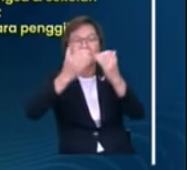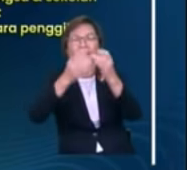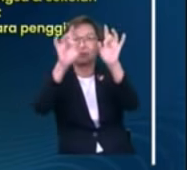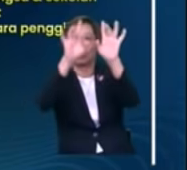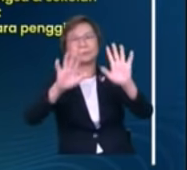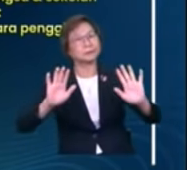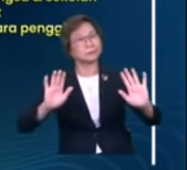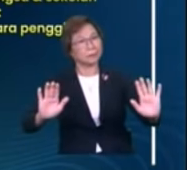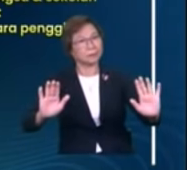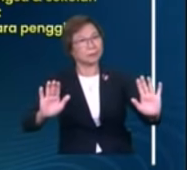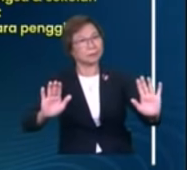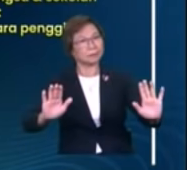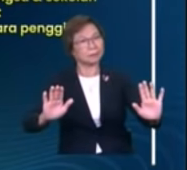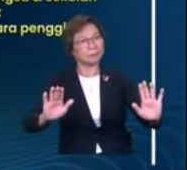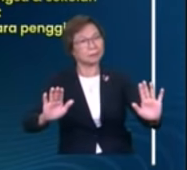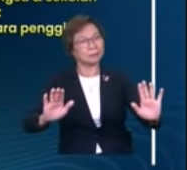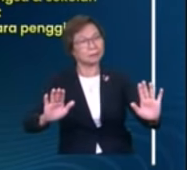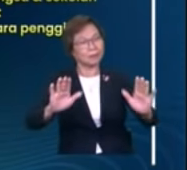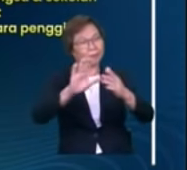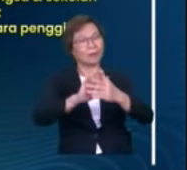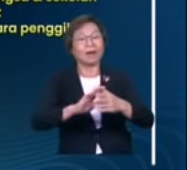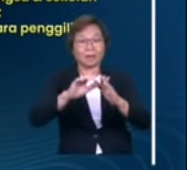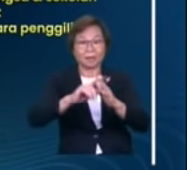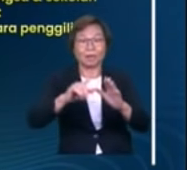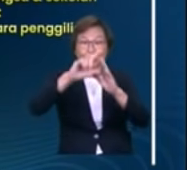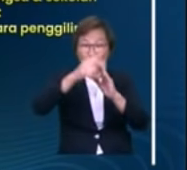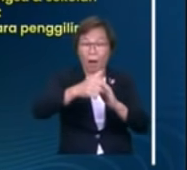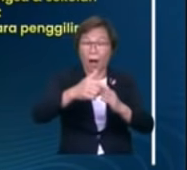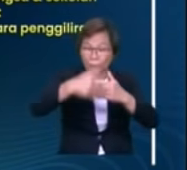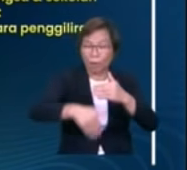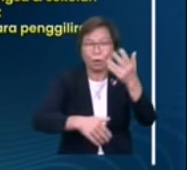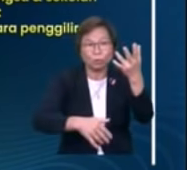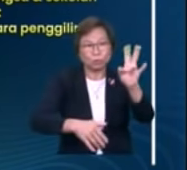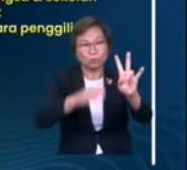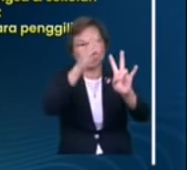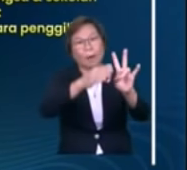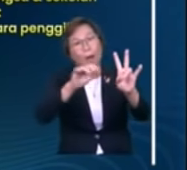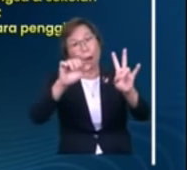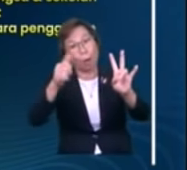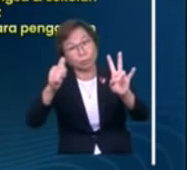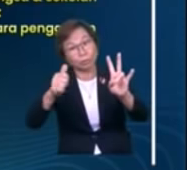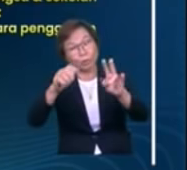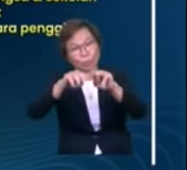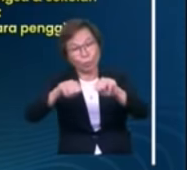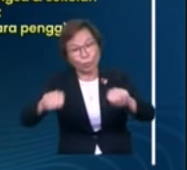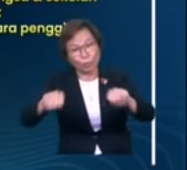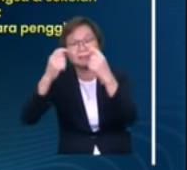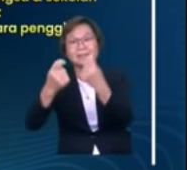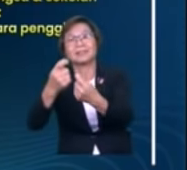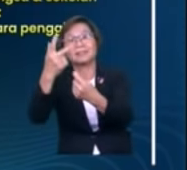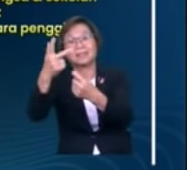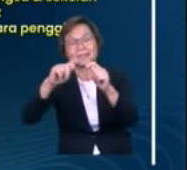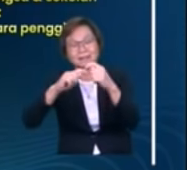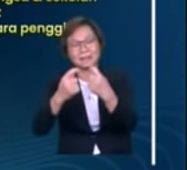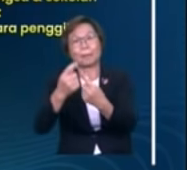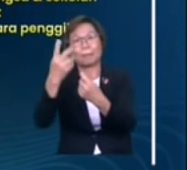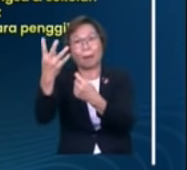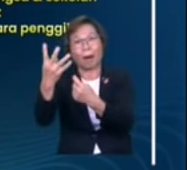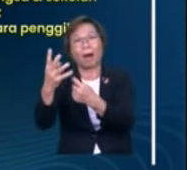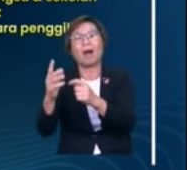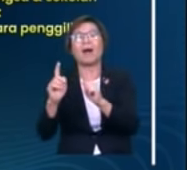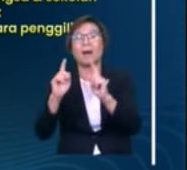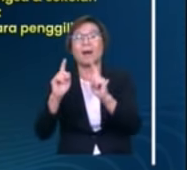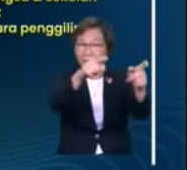peperiksaan saja kita ada perinciannya kemudian lepas 17 okt murid dekatan 3 dan tingkatan